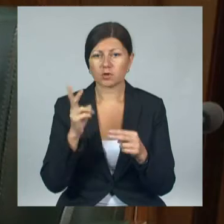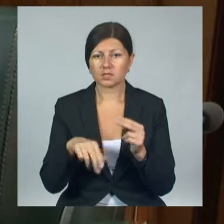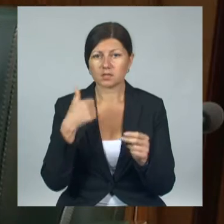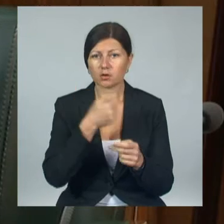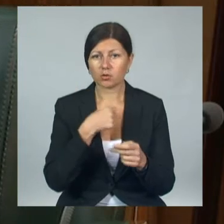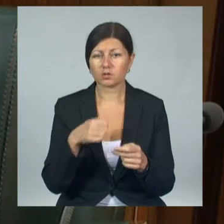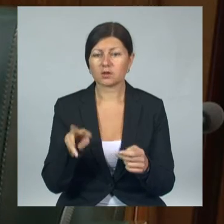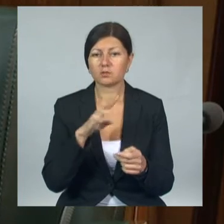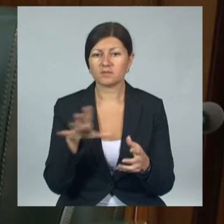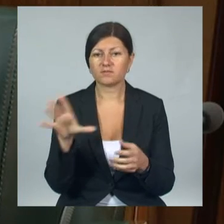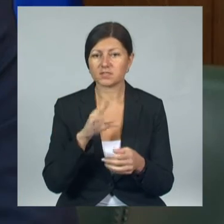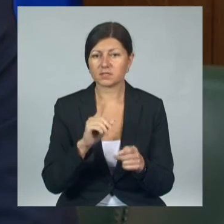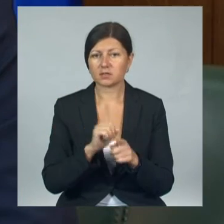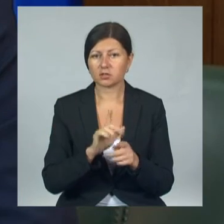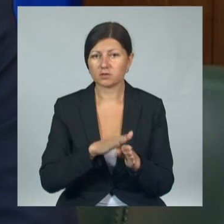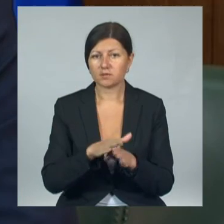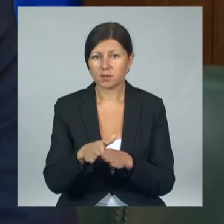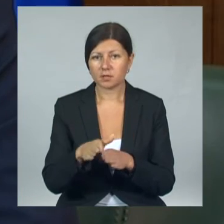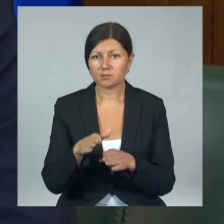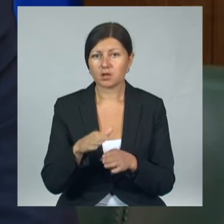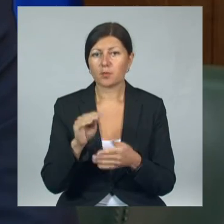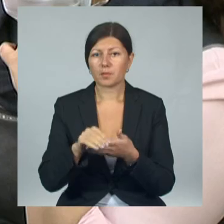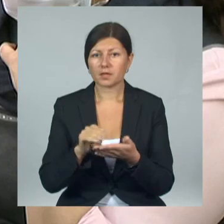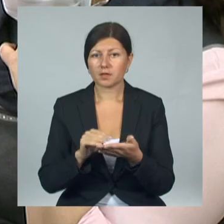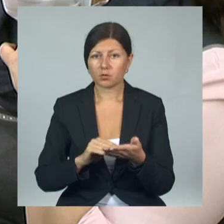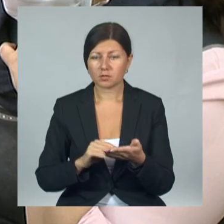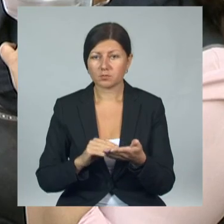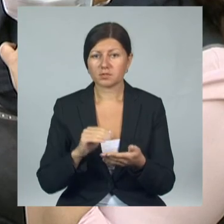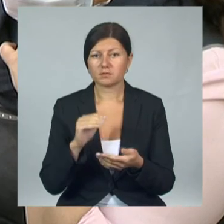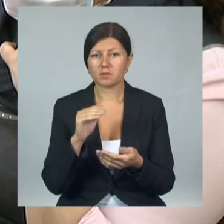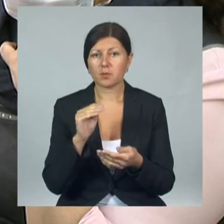мы все объемы выполняем. Протокол тогда записываем. Повторный доклад на следующей неделе.